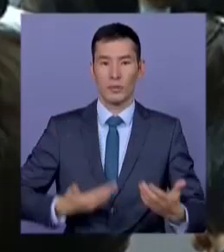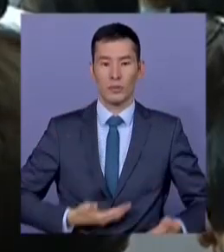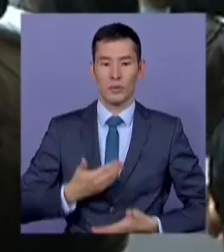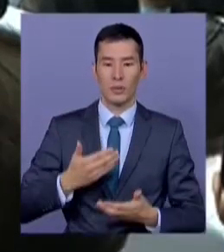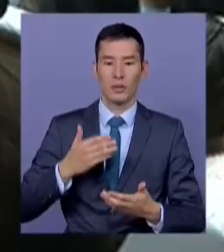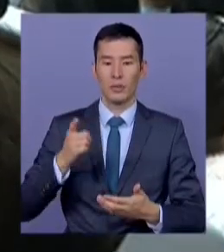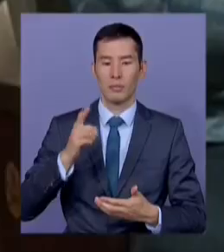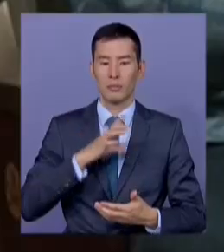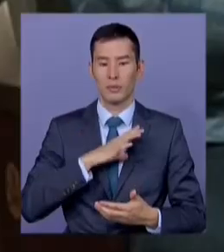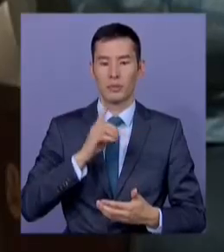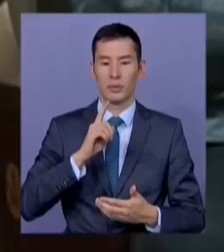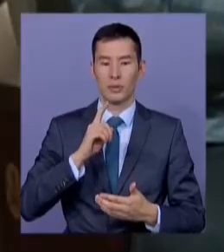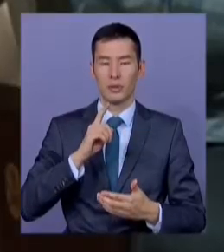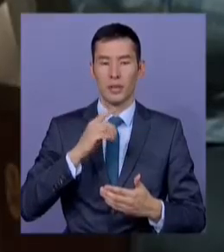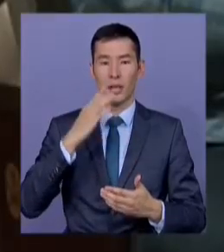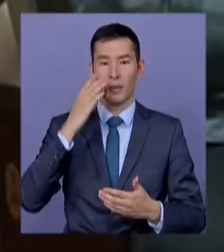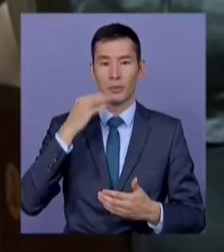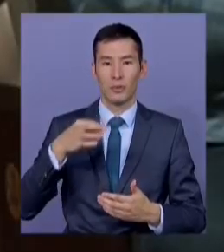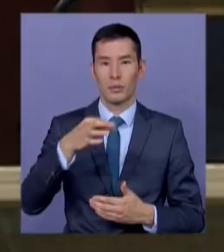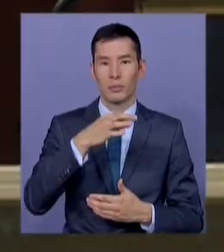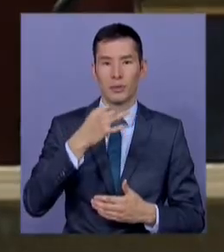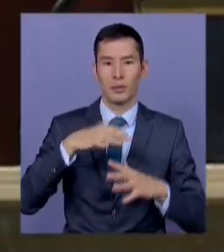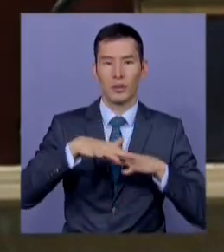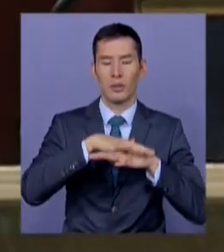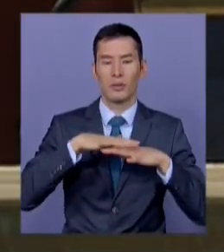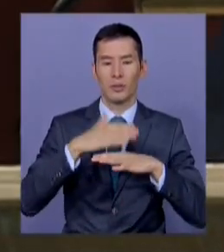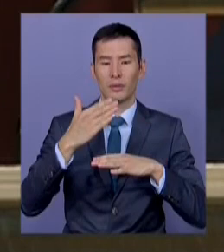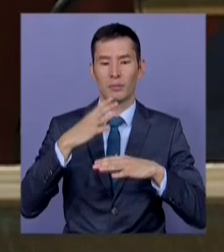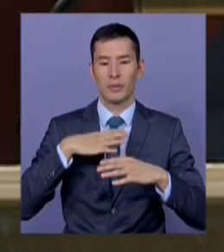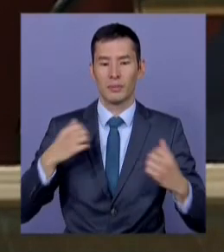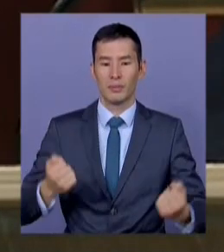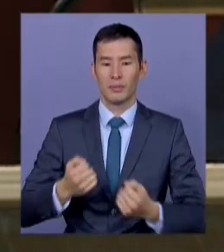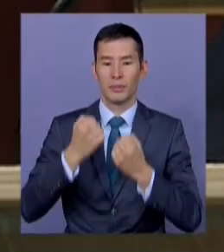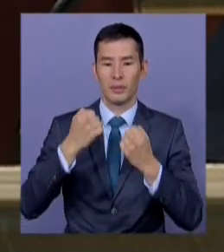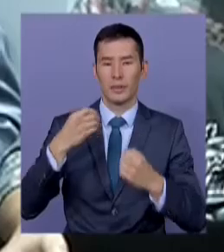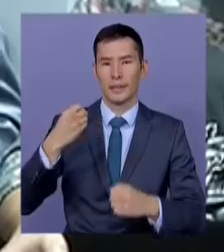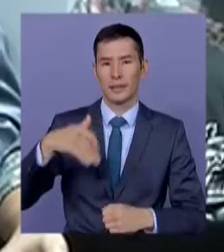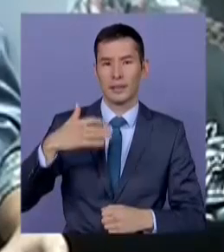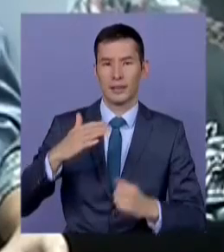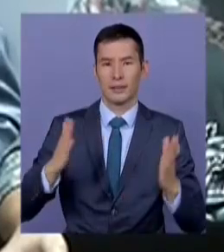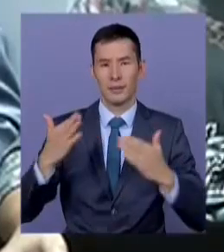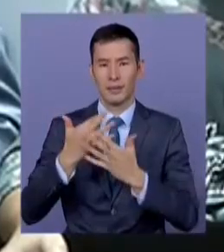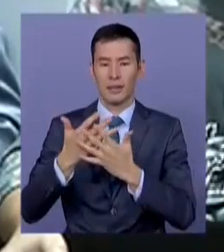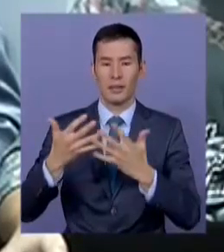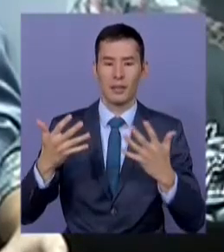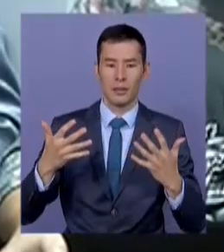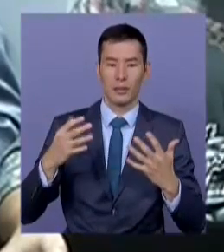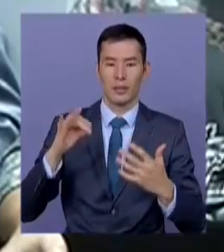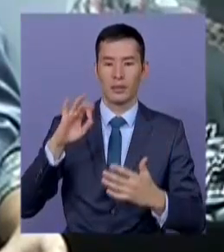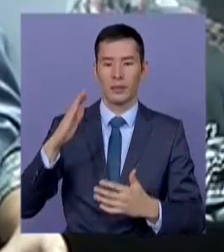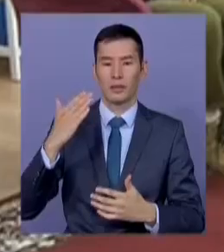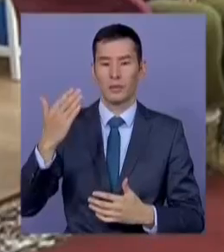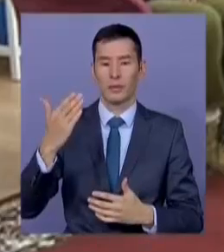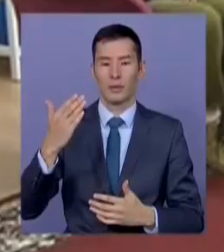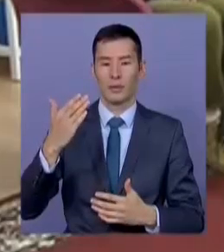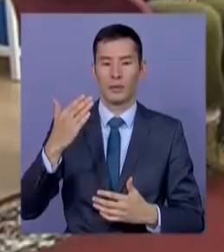қалап тұңғыш төрағасы болған. Алматы облысы және халықтар ассамблеясы қолдауымен ақынның құнды мұралары жинақтауға арналған Ілияс ізімен халықаралық